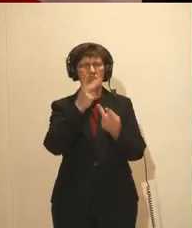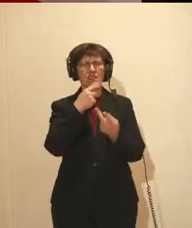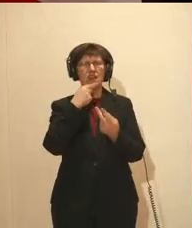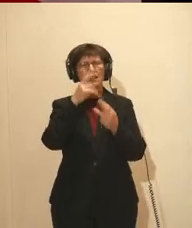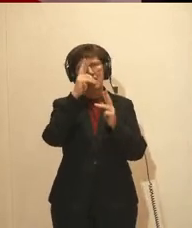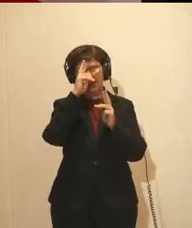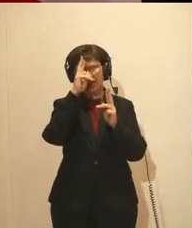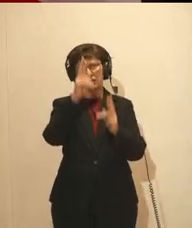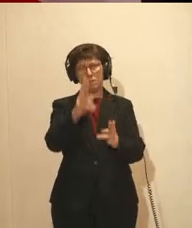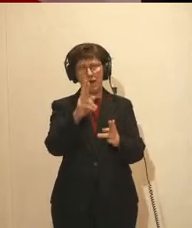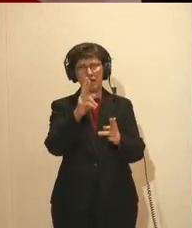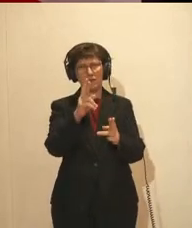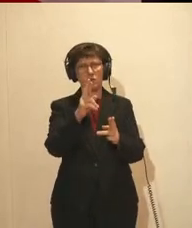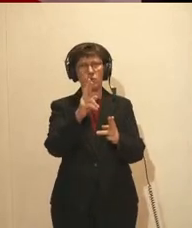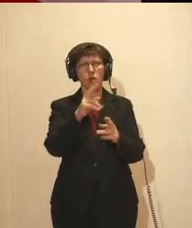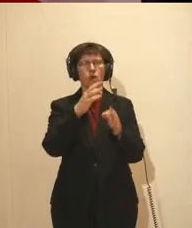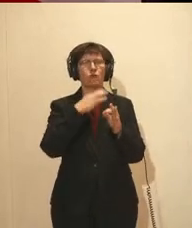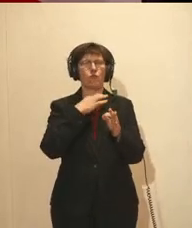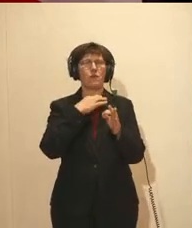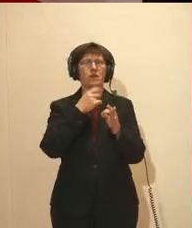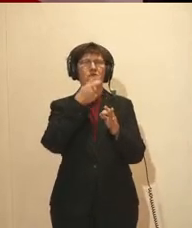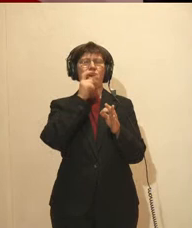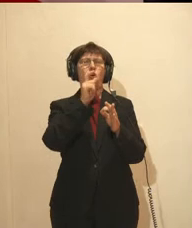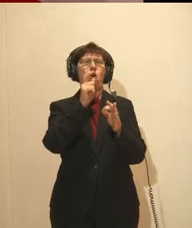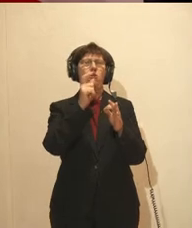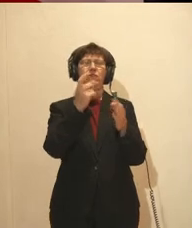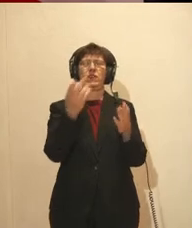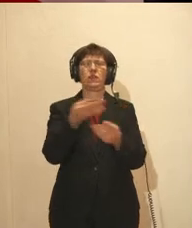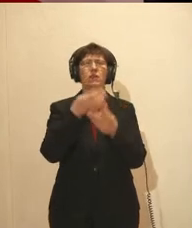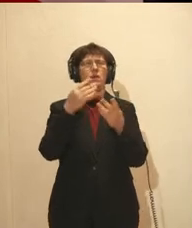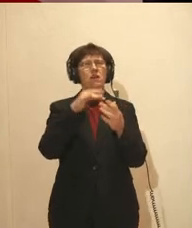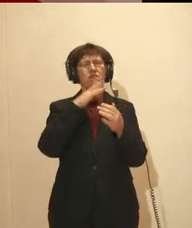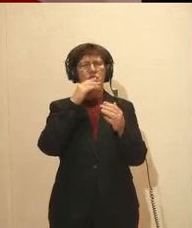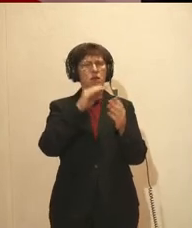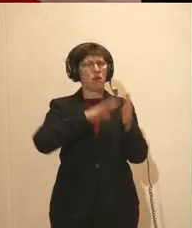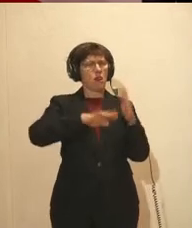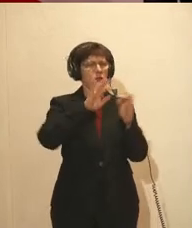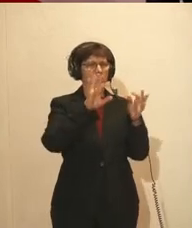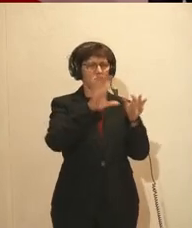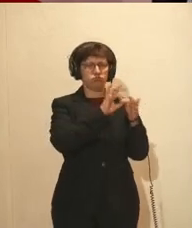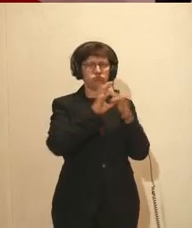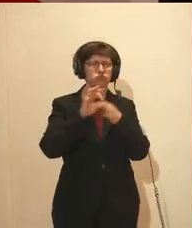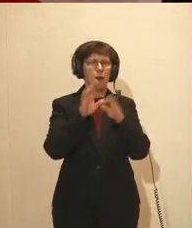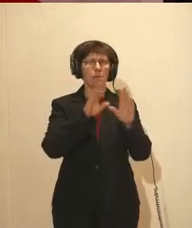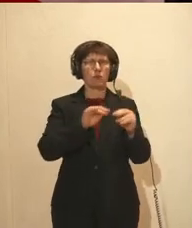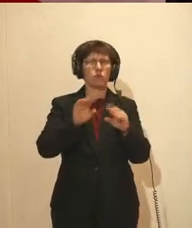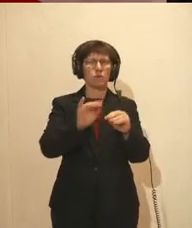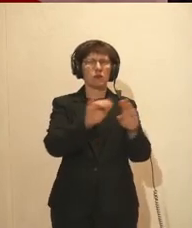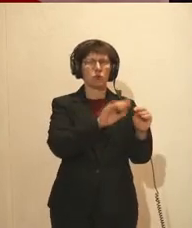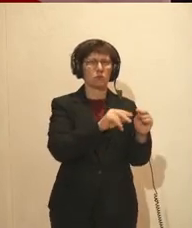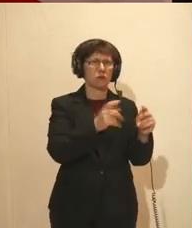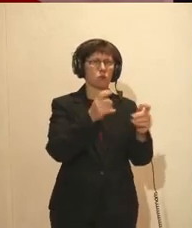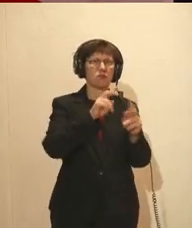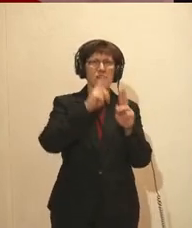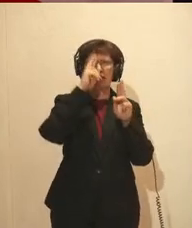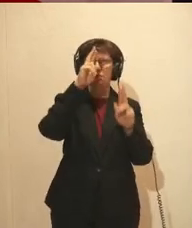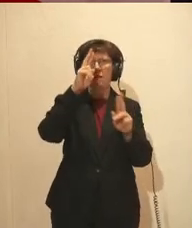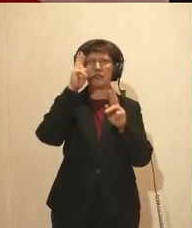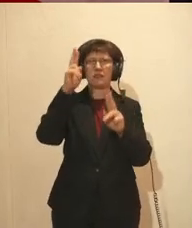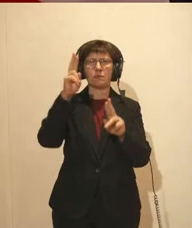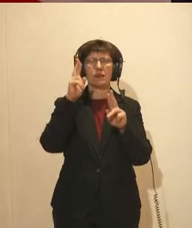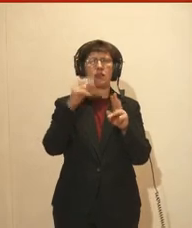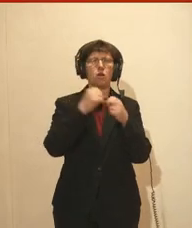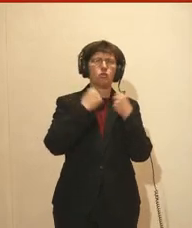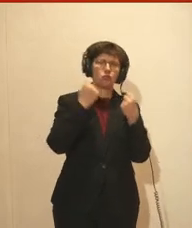das ist der respekt und dessen sehr schillernder begriff der mit in vielen zusammenhängen in unserer gesellschaft zwischen